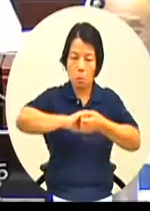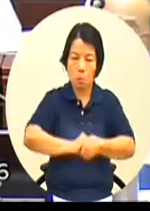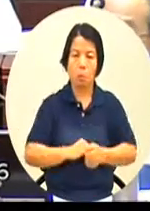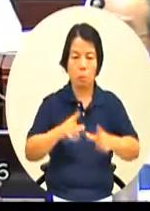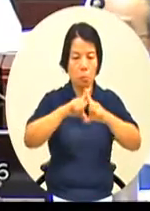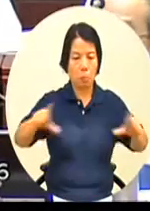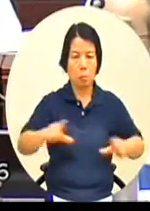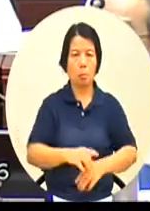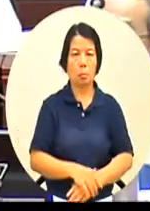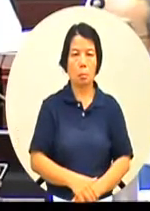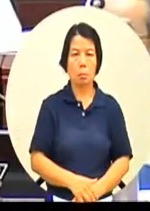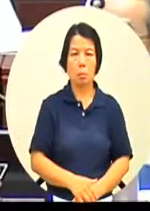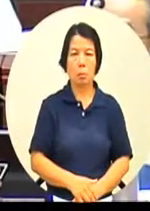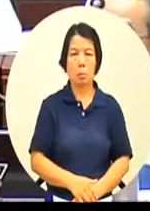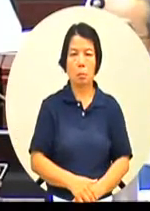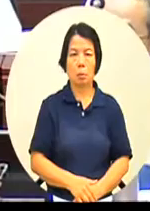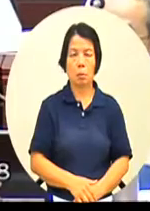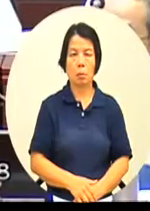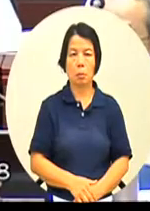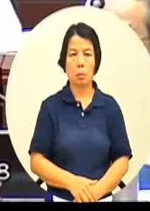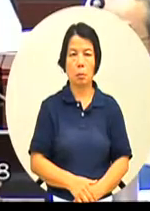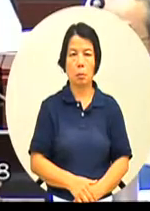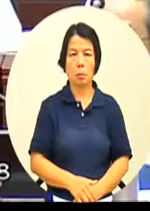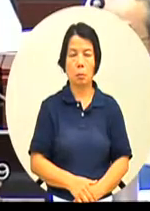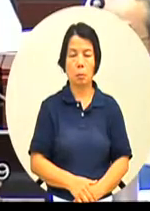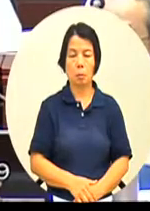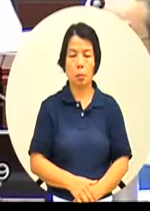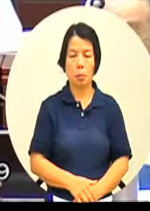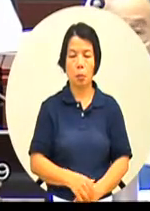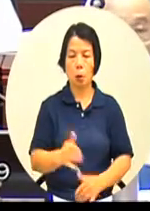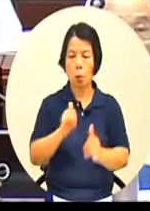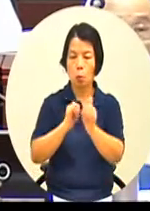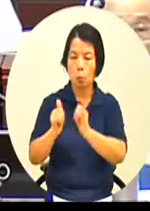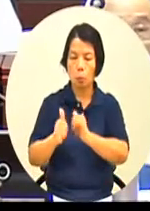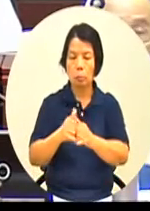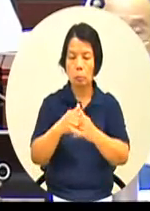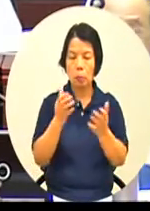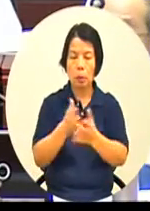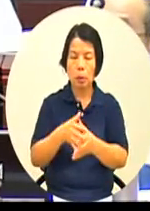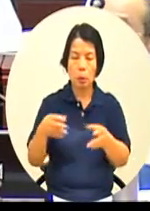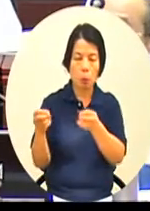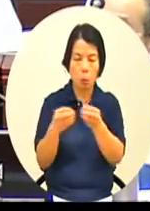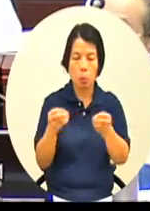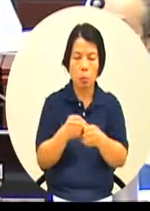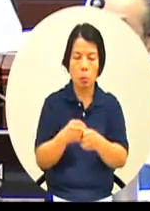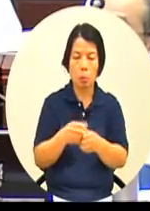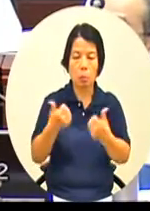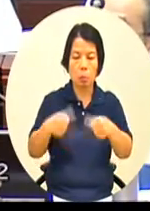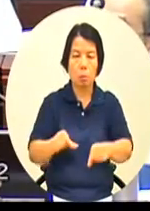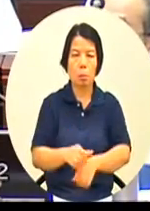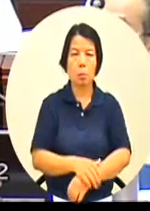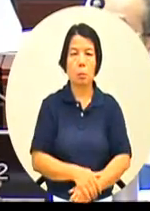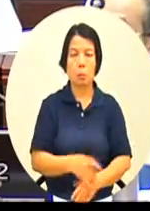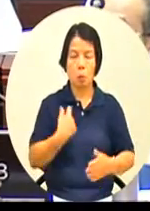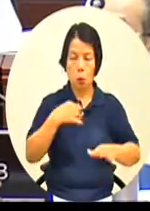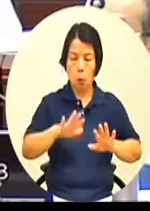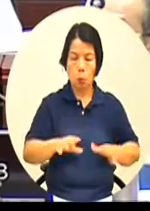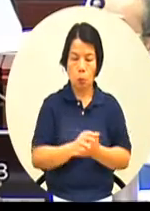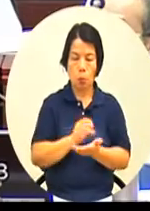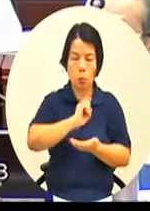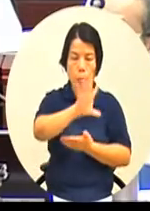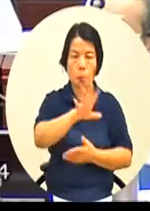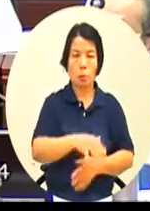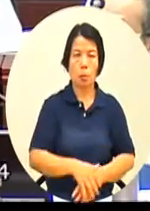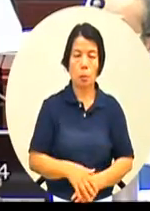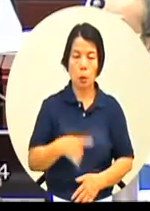所以后来那个公民论坛就没有办成啦。不过我必须跟议员报告说，我